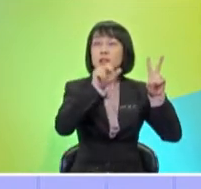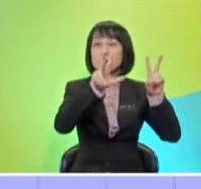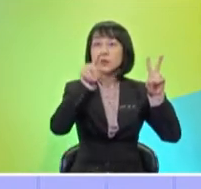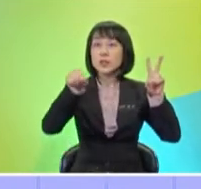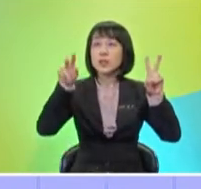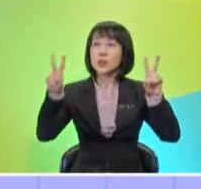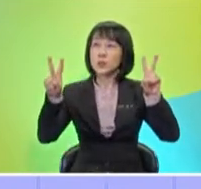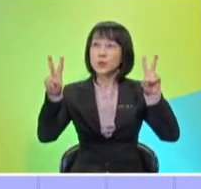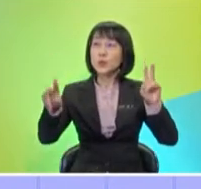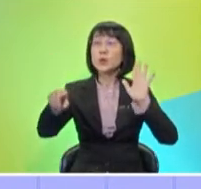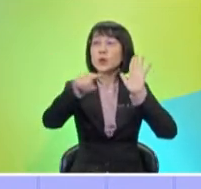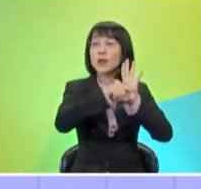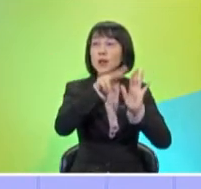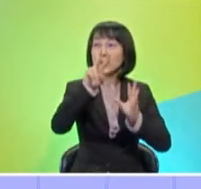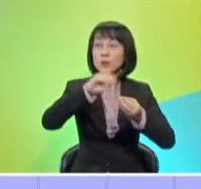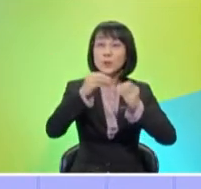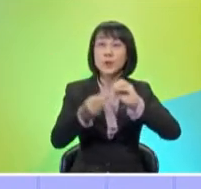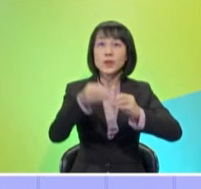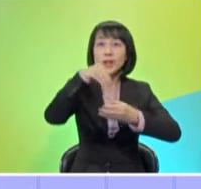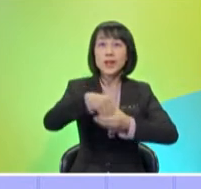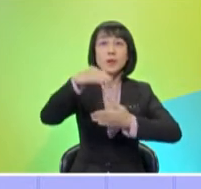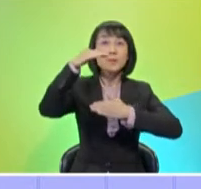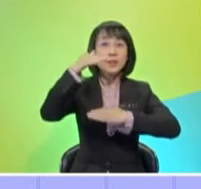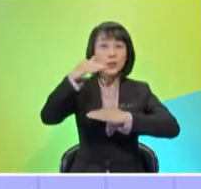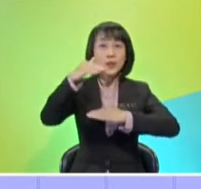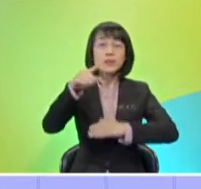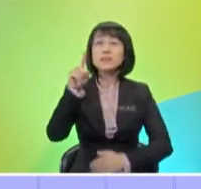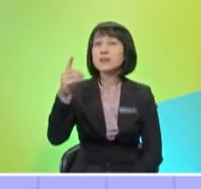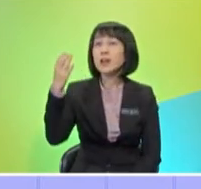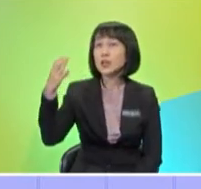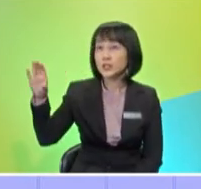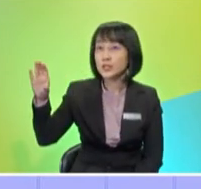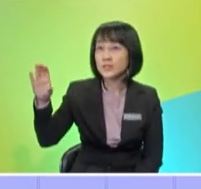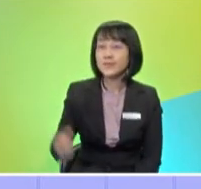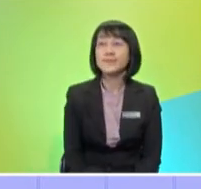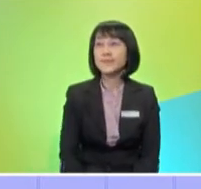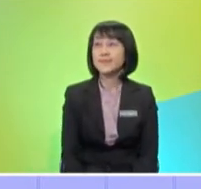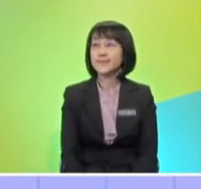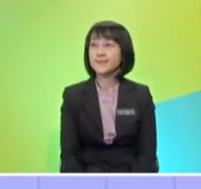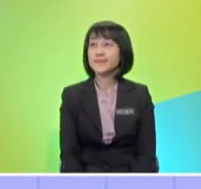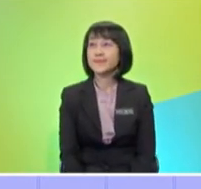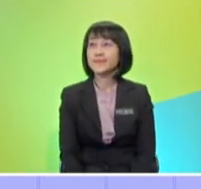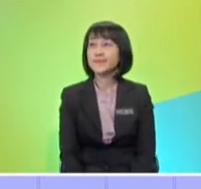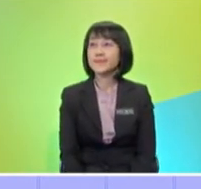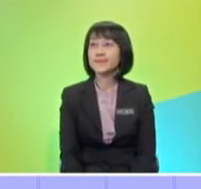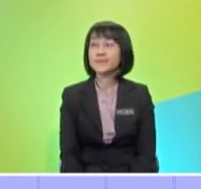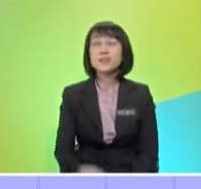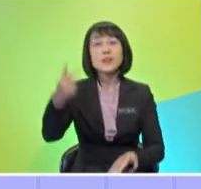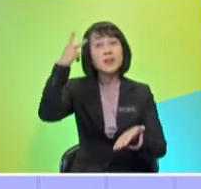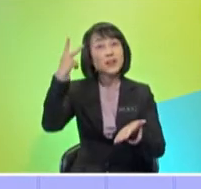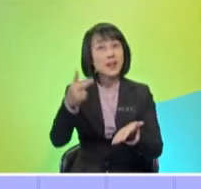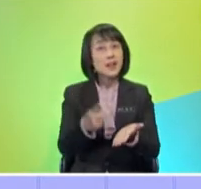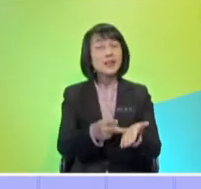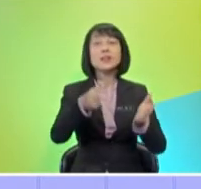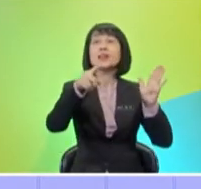2.3.2 menolak dua numbuh dalam lingkungan 100 Oke yuk kita